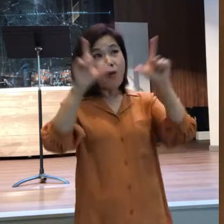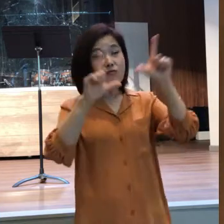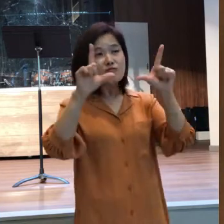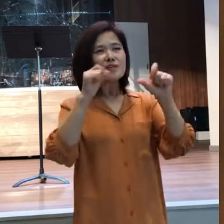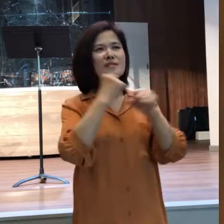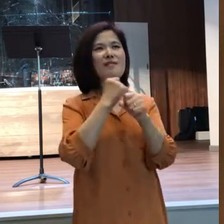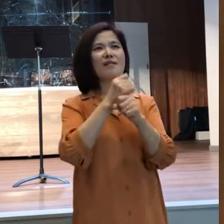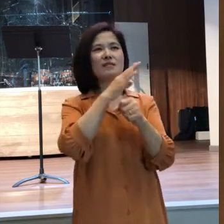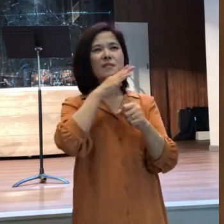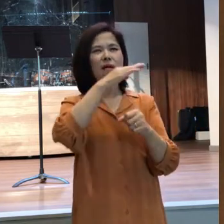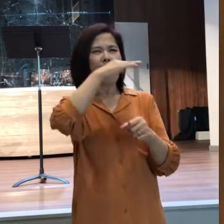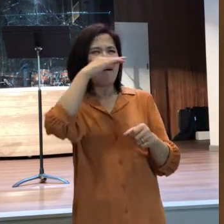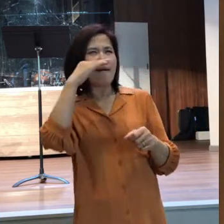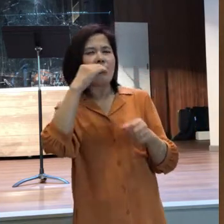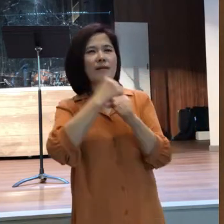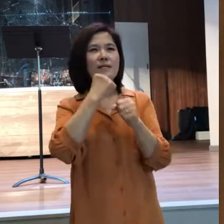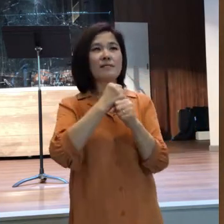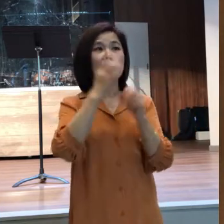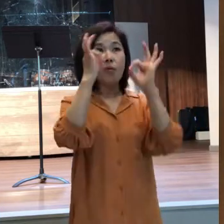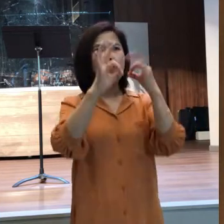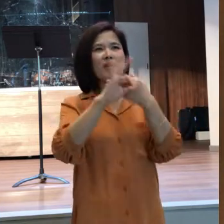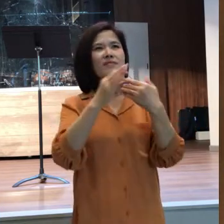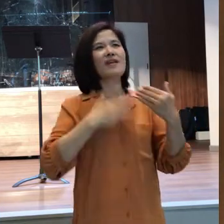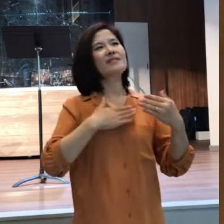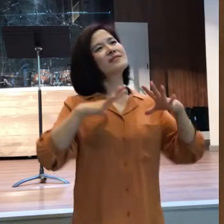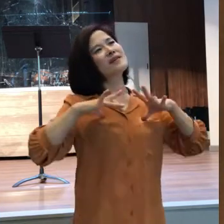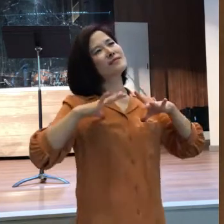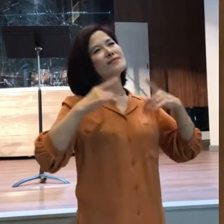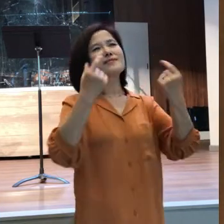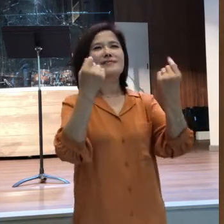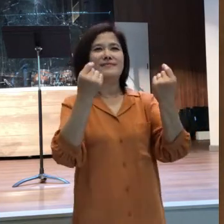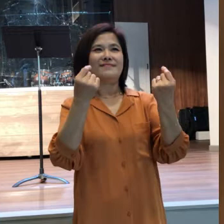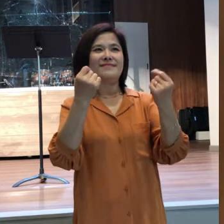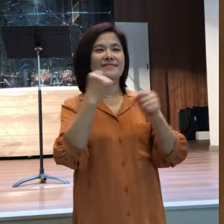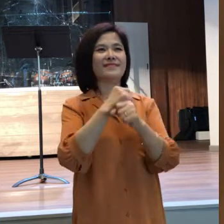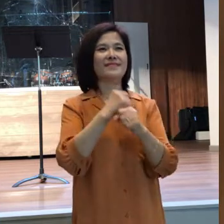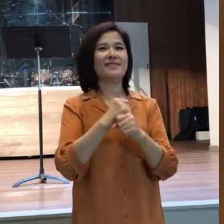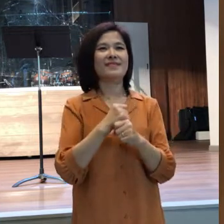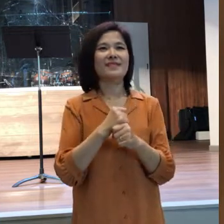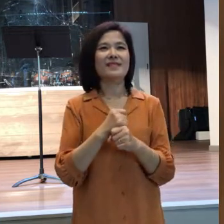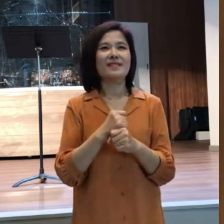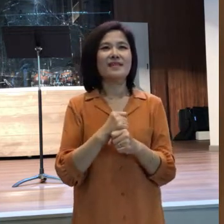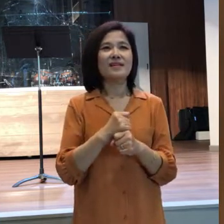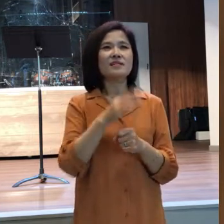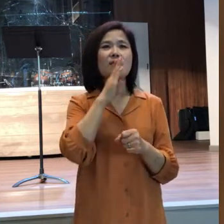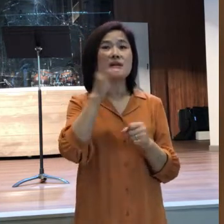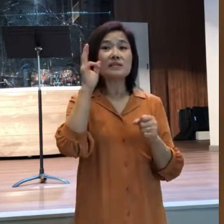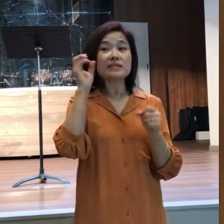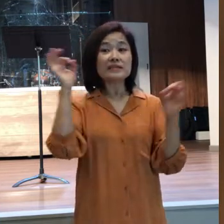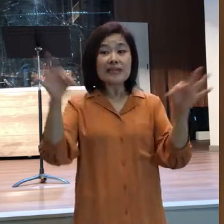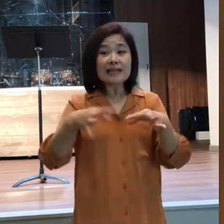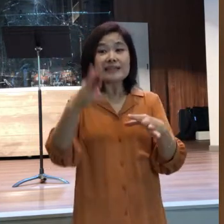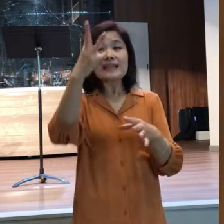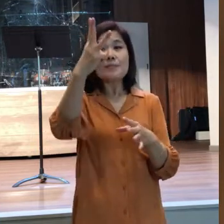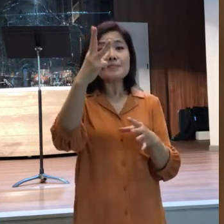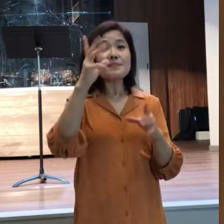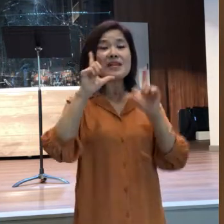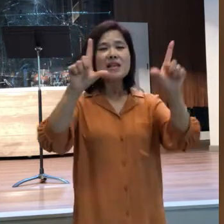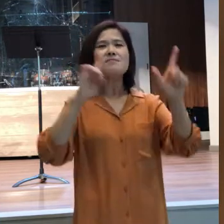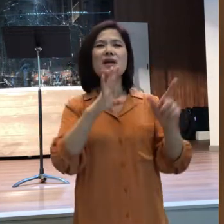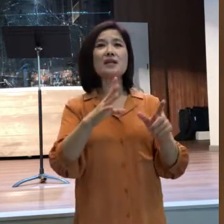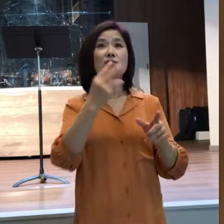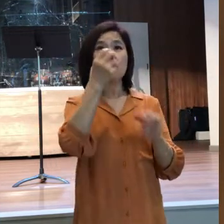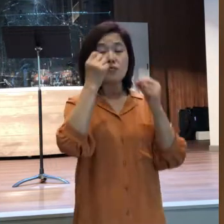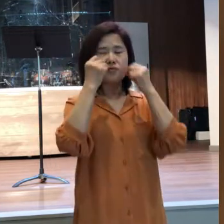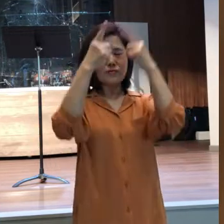얼굴에서 심각한 각오를 본다면 나는 자랑스러울 것이다. 단 3일간이라도 눈을 뜨기